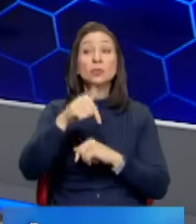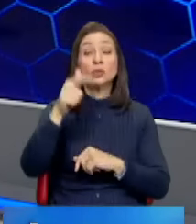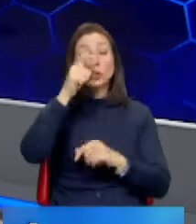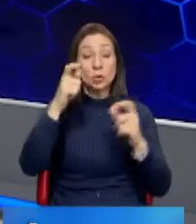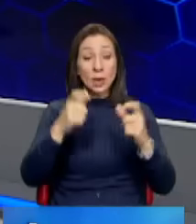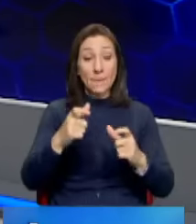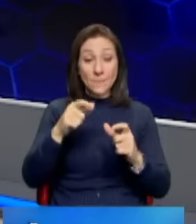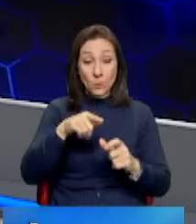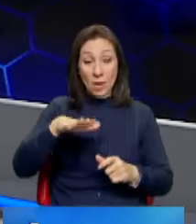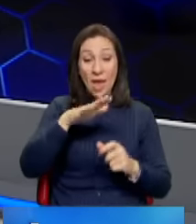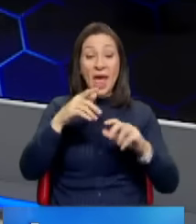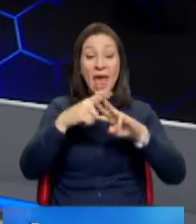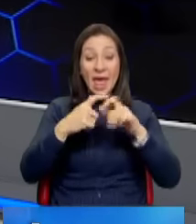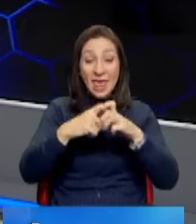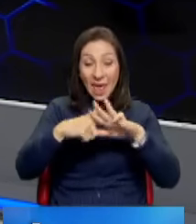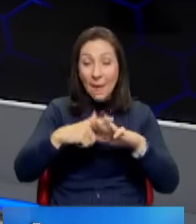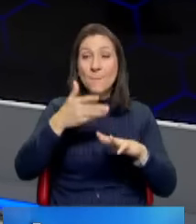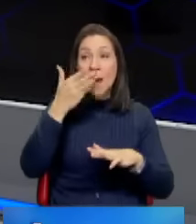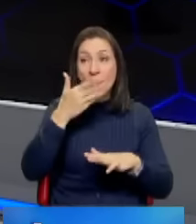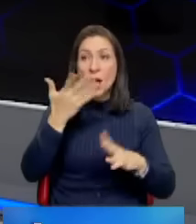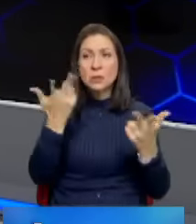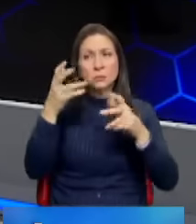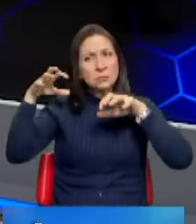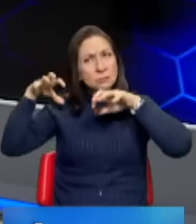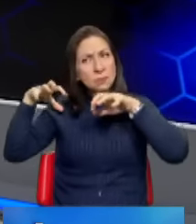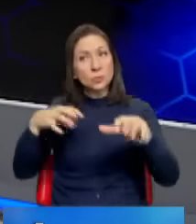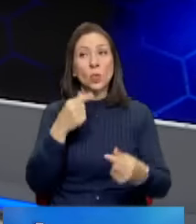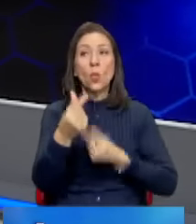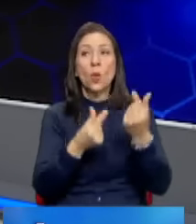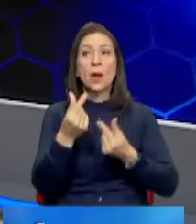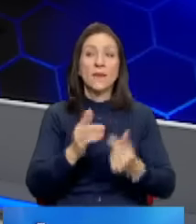yurdun batısı için, Ege ve Marmara için şiddetli yağış uyarısı var.